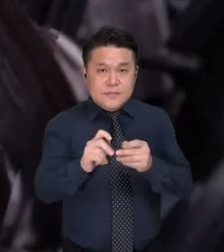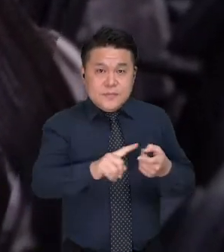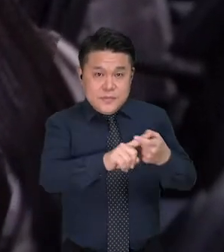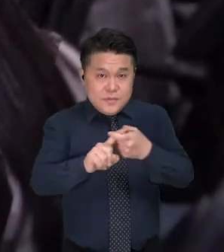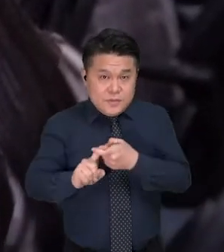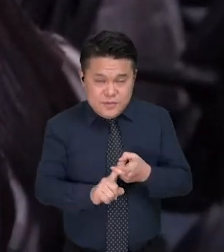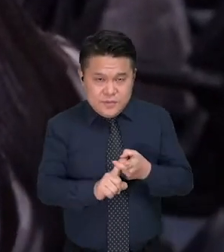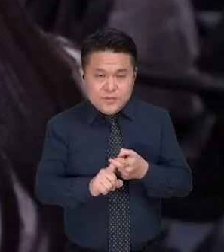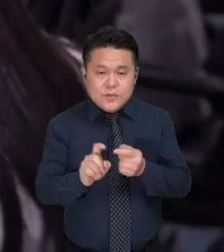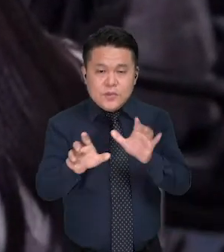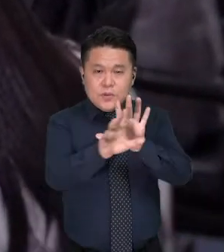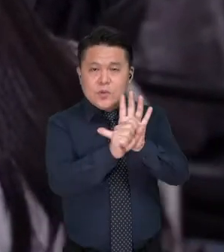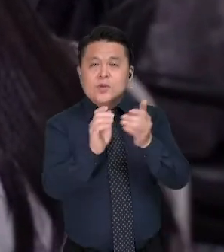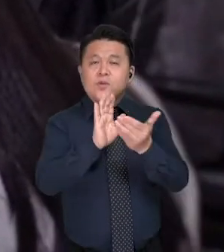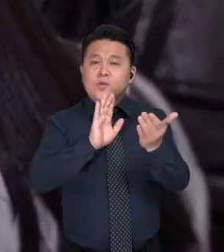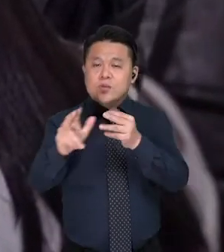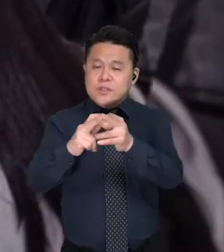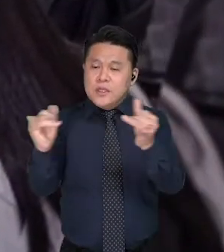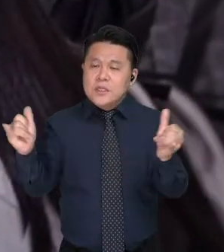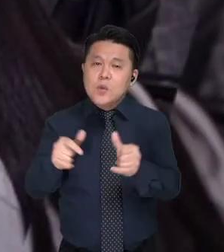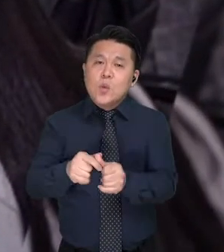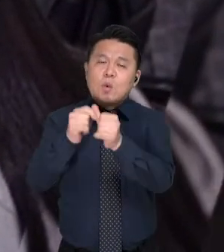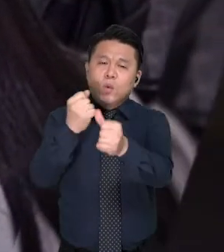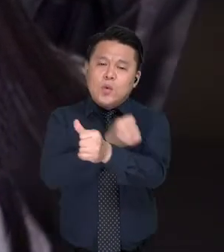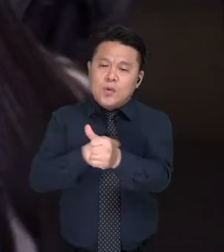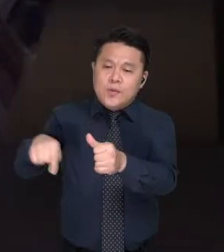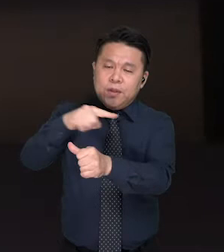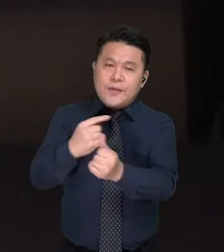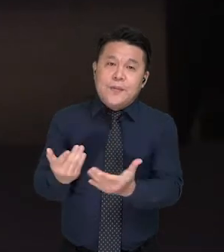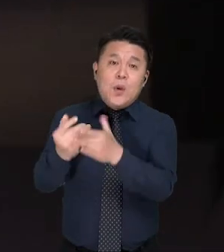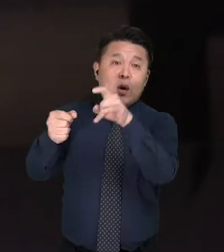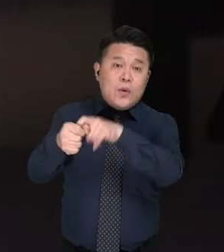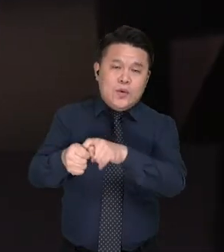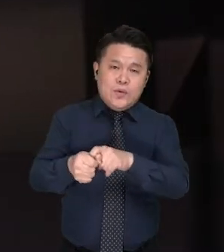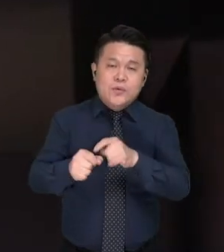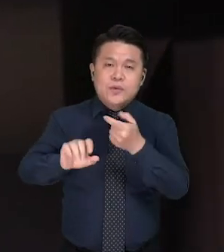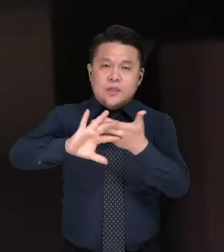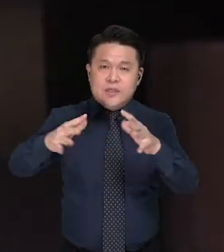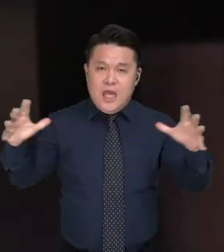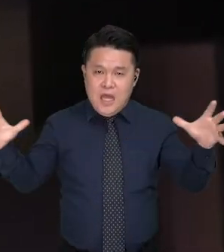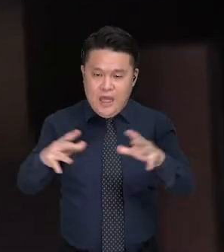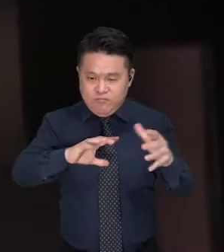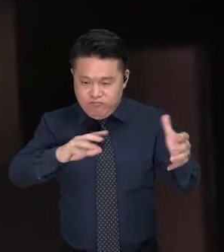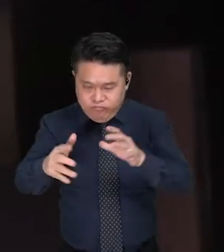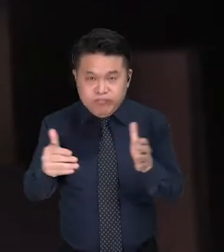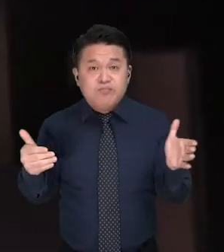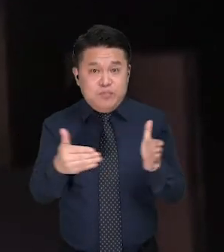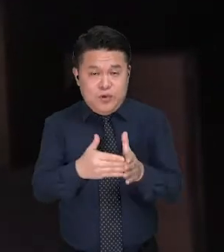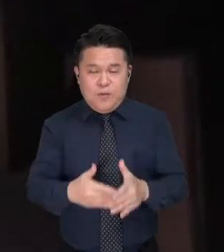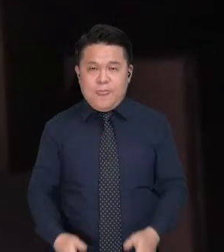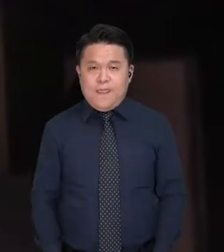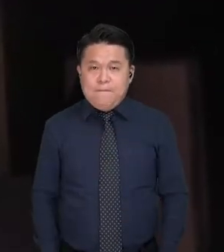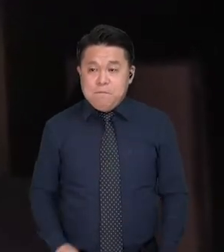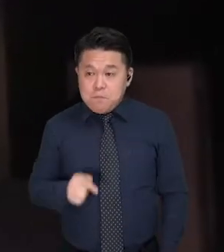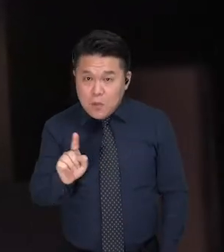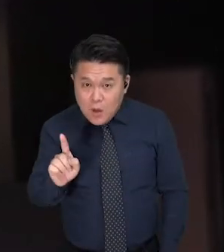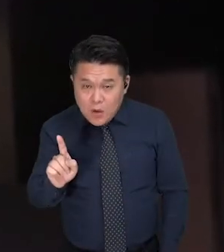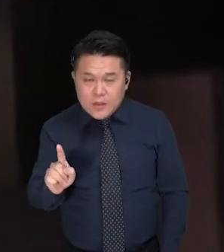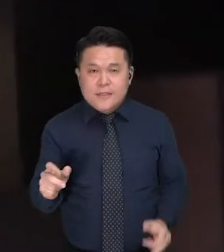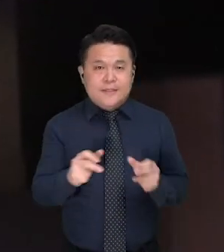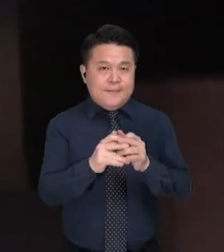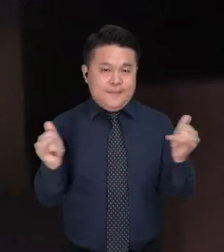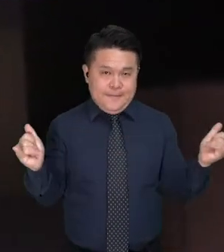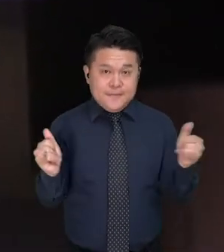한국장애인연맹은 포스트 코로나 시대의 장애인 고용과 노동환경 개선을 위한 국제 컨퍼런스를 진행하였습니다. 이